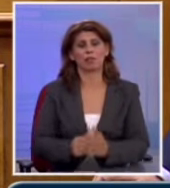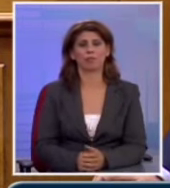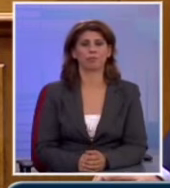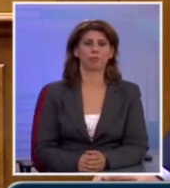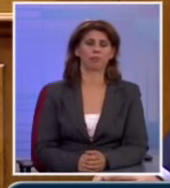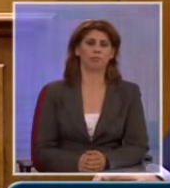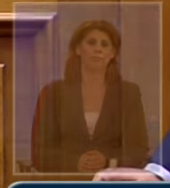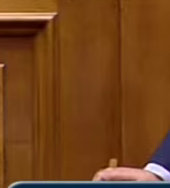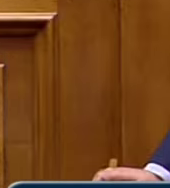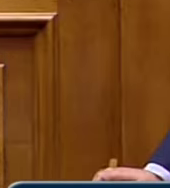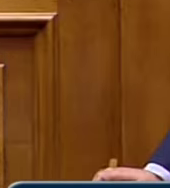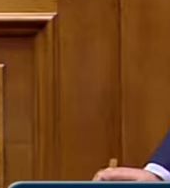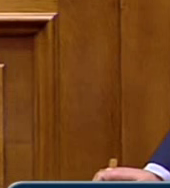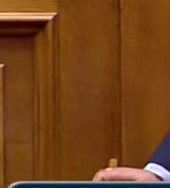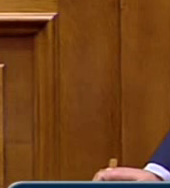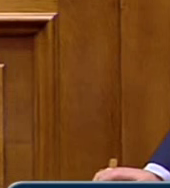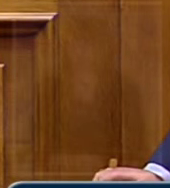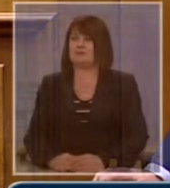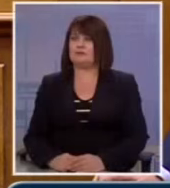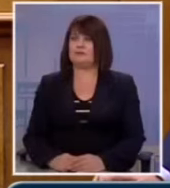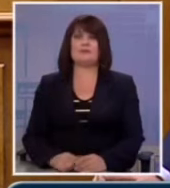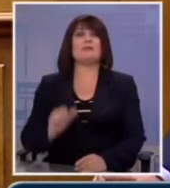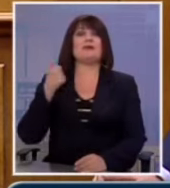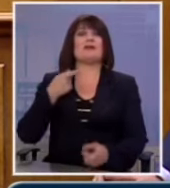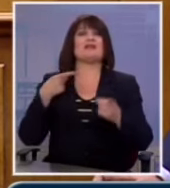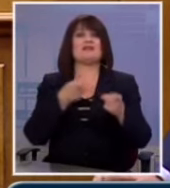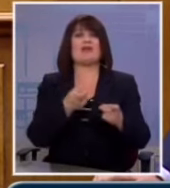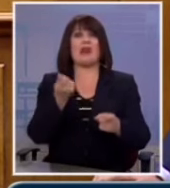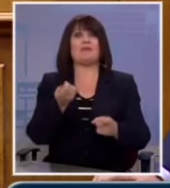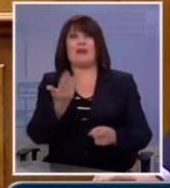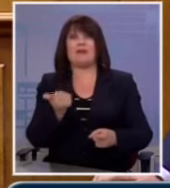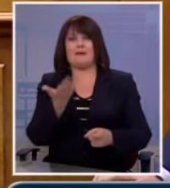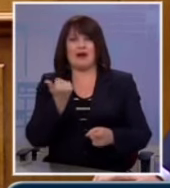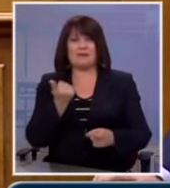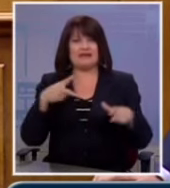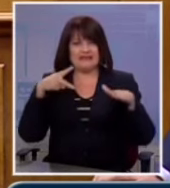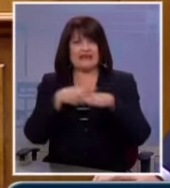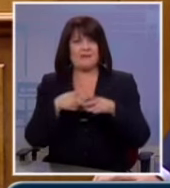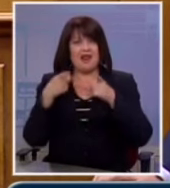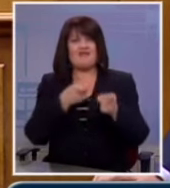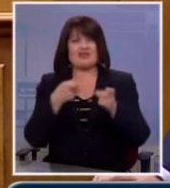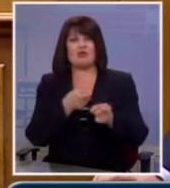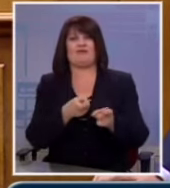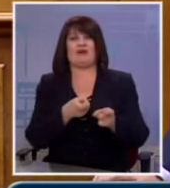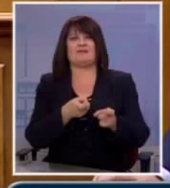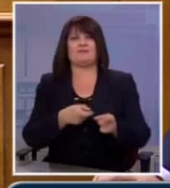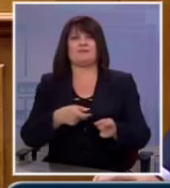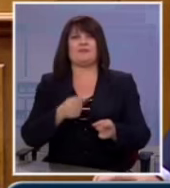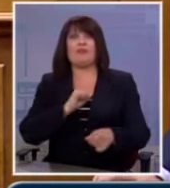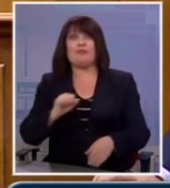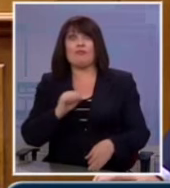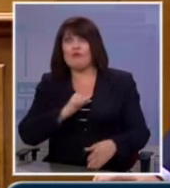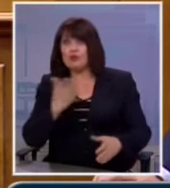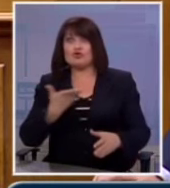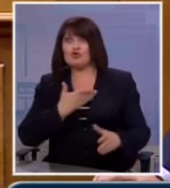Χθες μας εκβιάζανε με τη ρευστότητα, σήμερα μας εκβιάζουν με τις τράπεζες, με τον φόβο, με τον